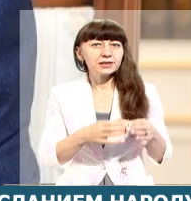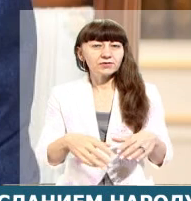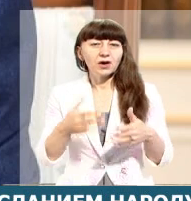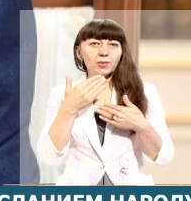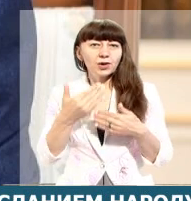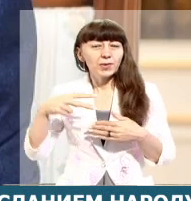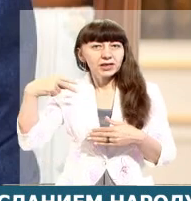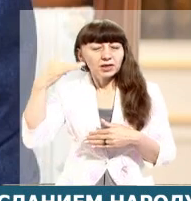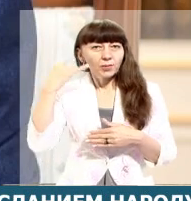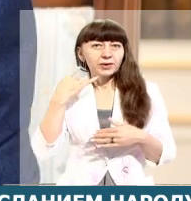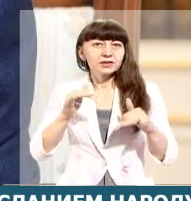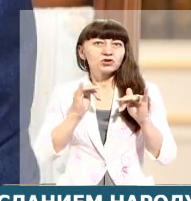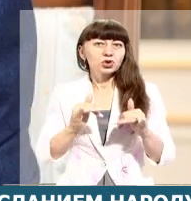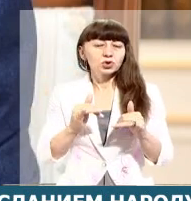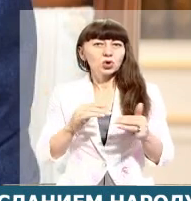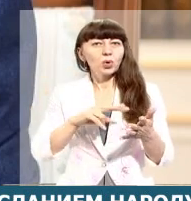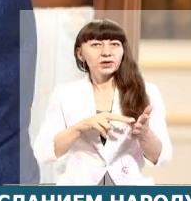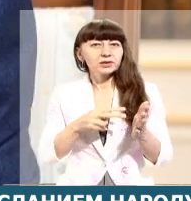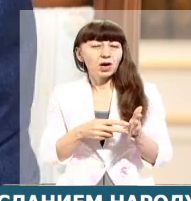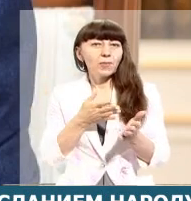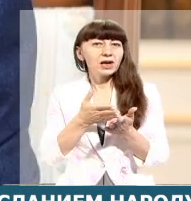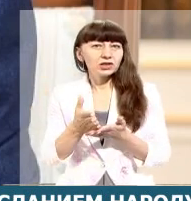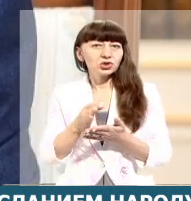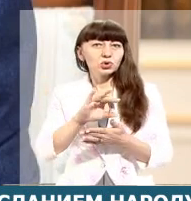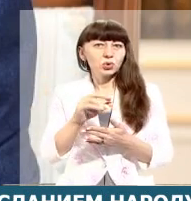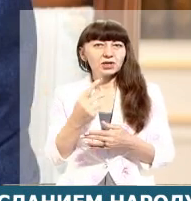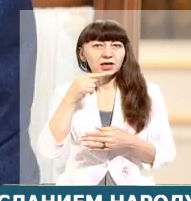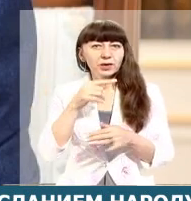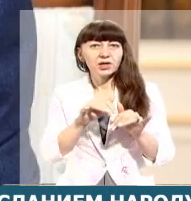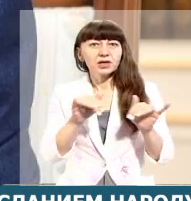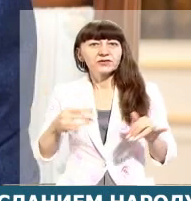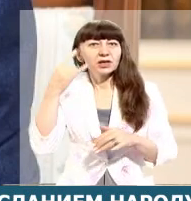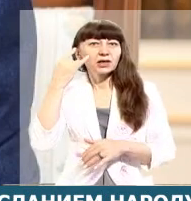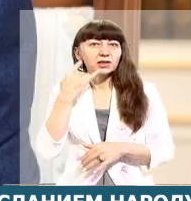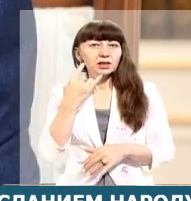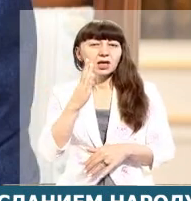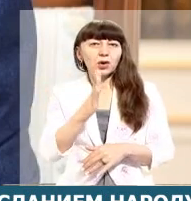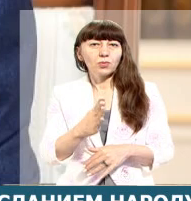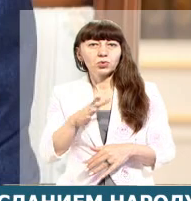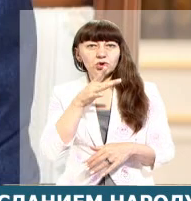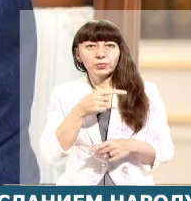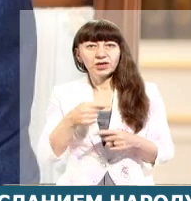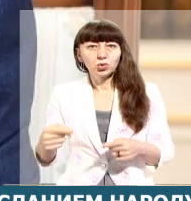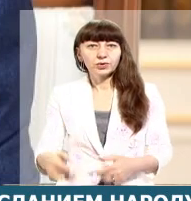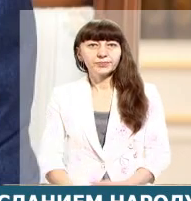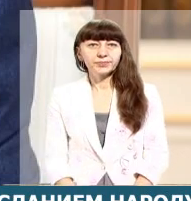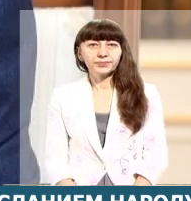Послание президента будет посвящено перспективам политического и социально-экономического развития Казахстана на предстоящий период.